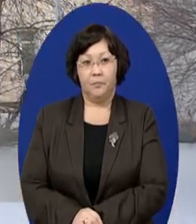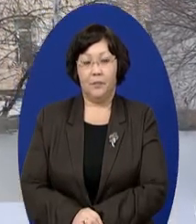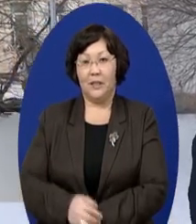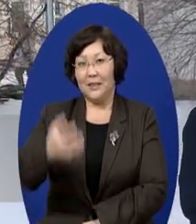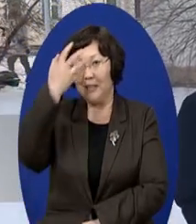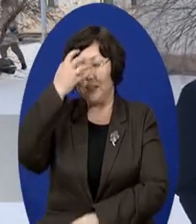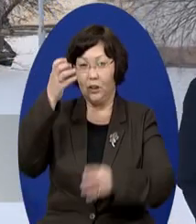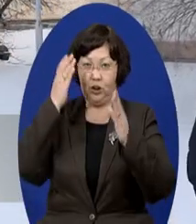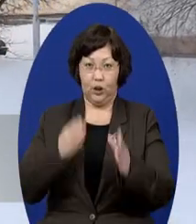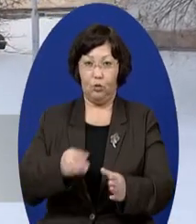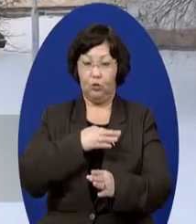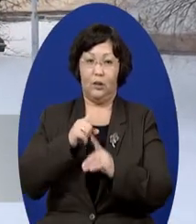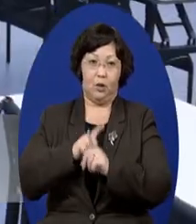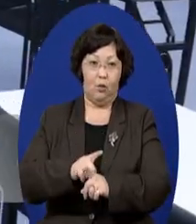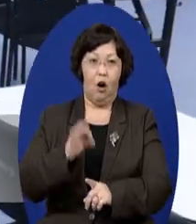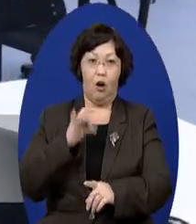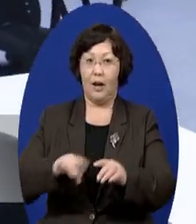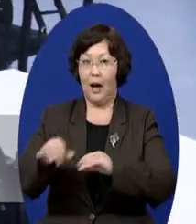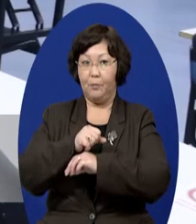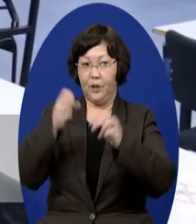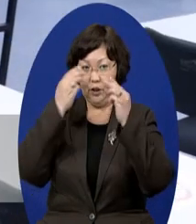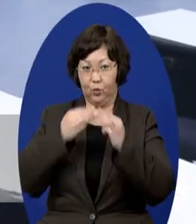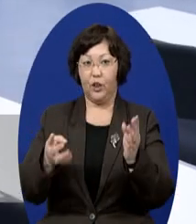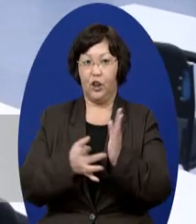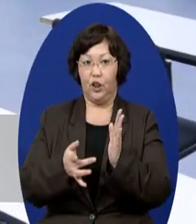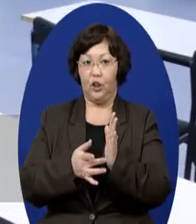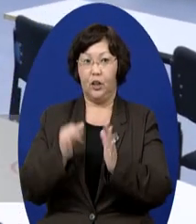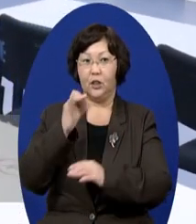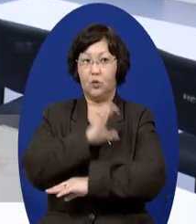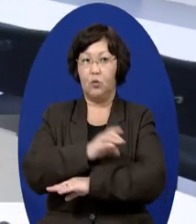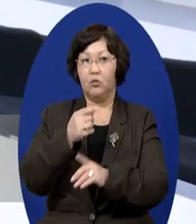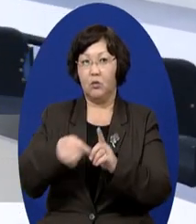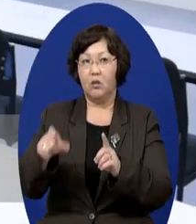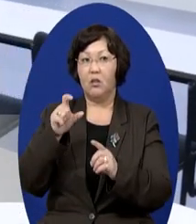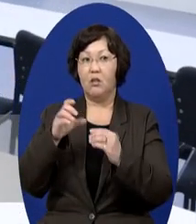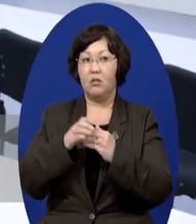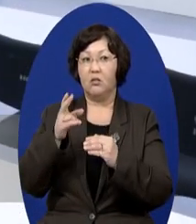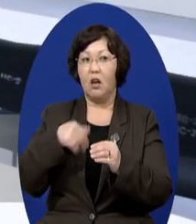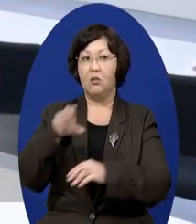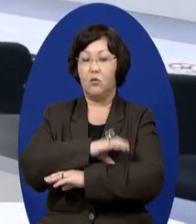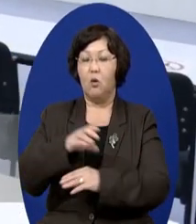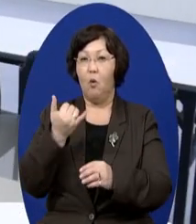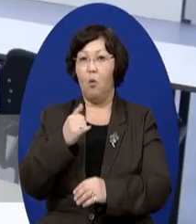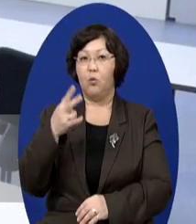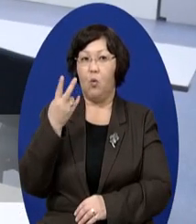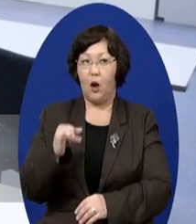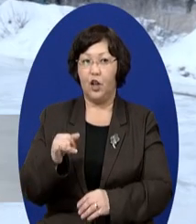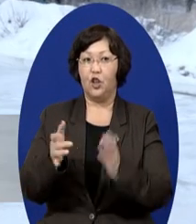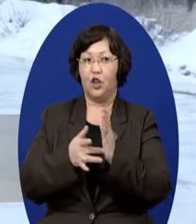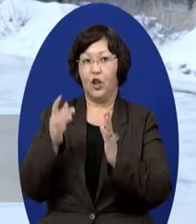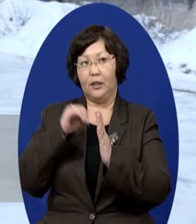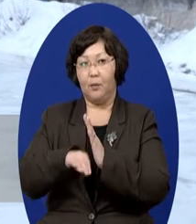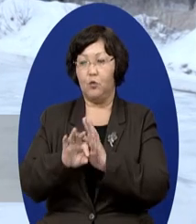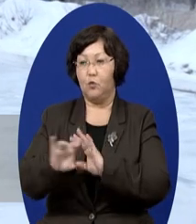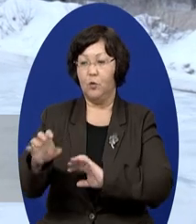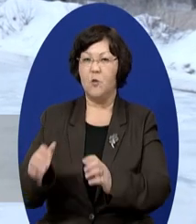Засгийн газрын тогтоолд зааснаар Орхон аймагт шинжилх ухаан технологийн их сургуулийн харьяа Эрдэнэтэй сургуулийг уулуурхай технологийн чиглэлээр төрөлжүүлэн хөгжүүлэх хэрэг